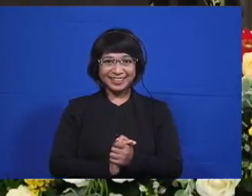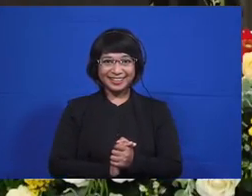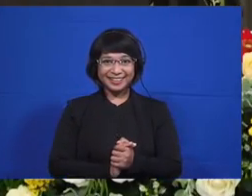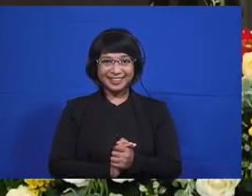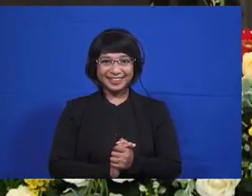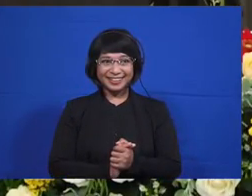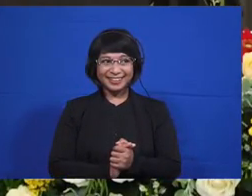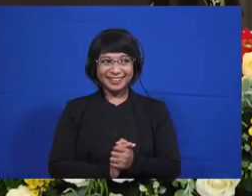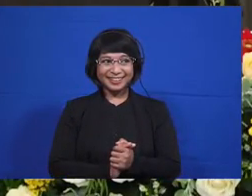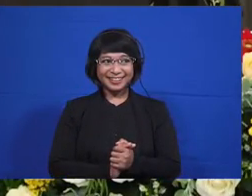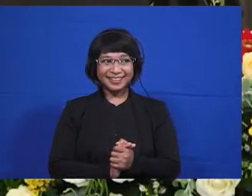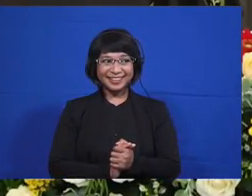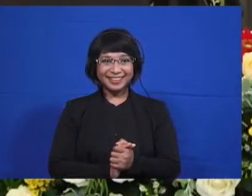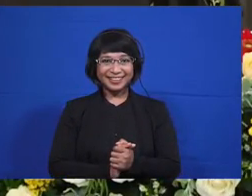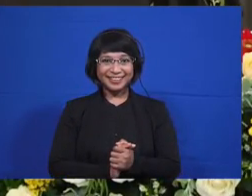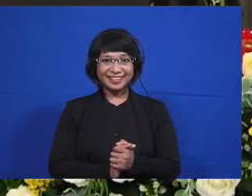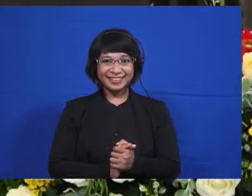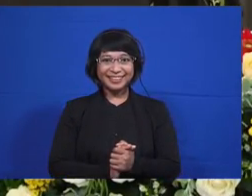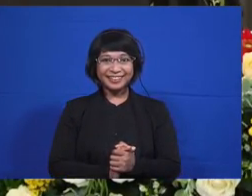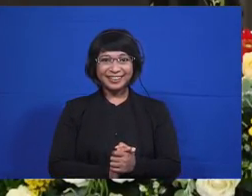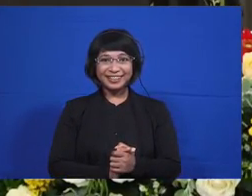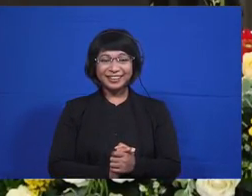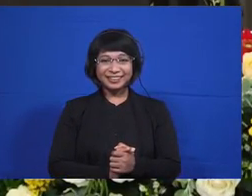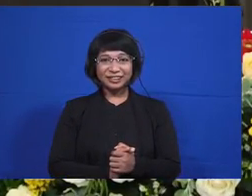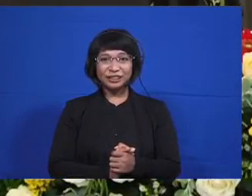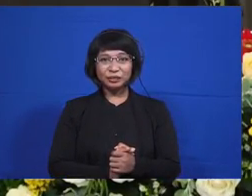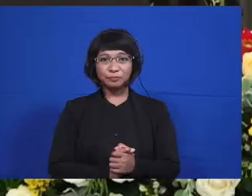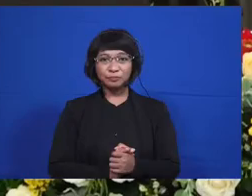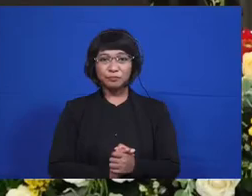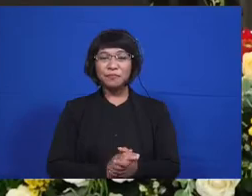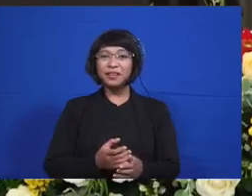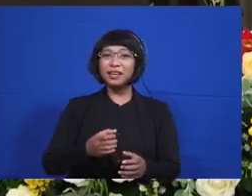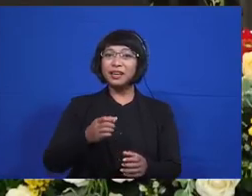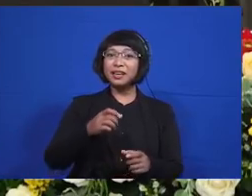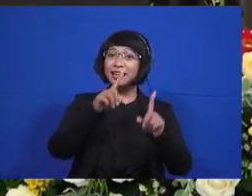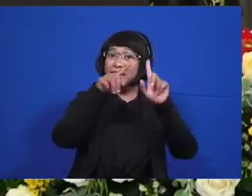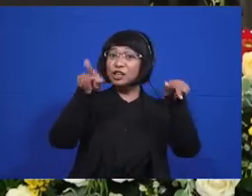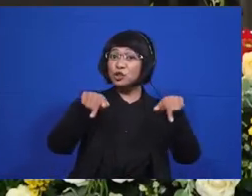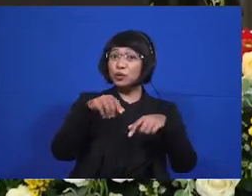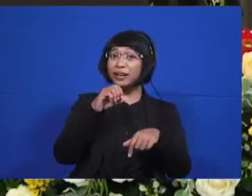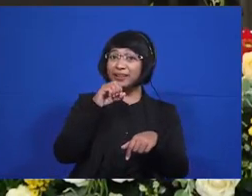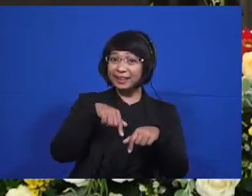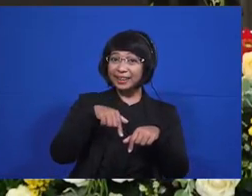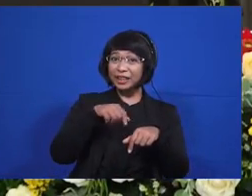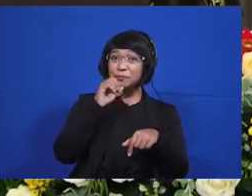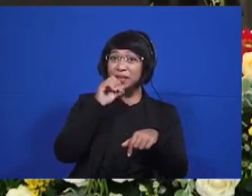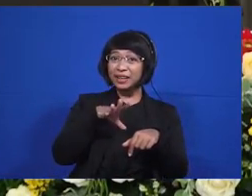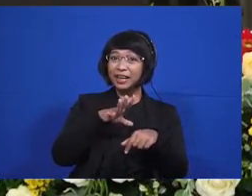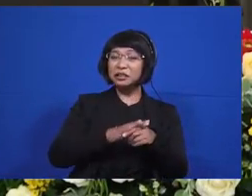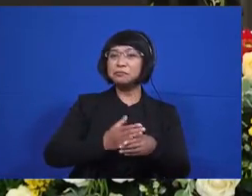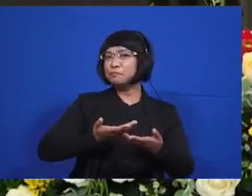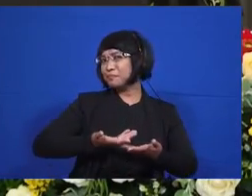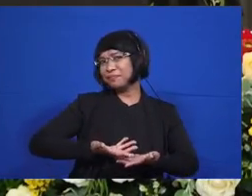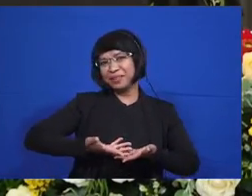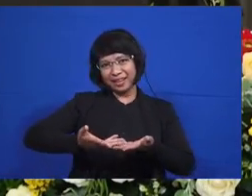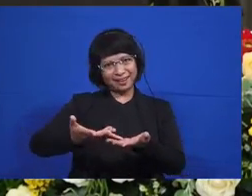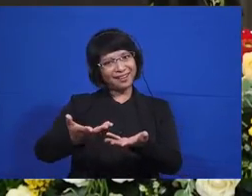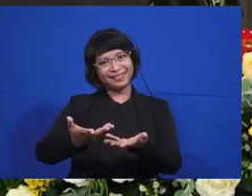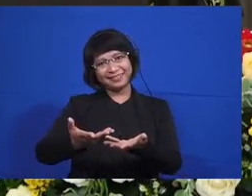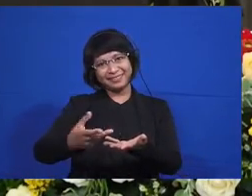ayat berapa? 11. Yang menyatakan, biarlah